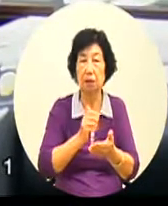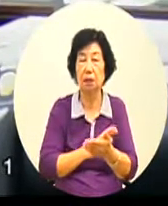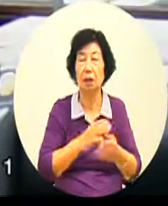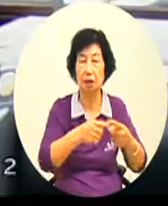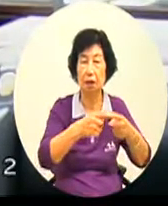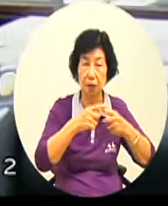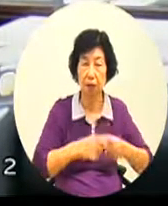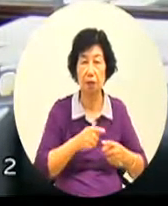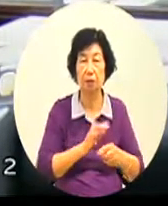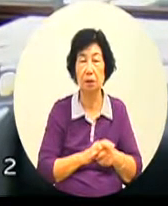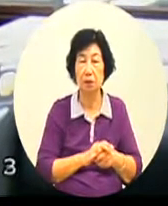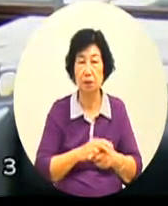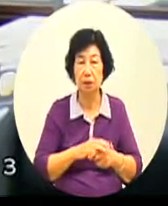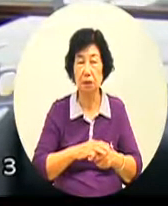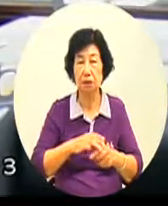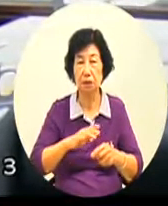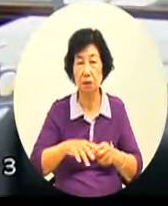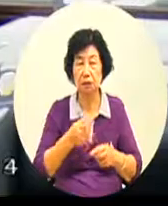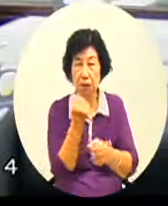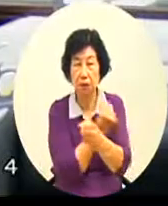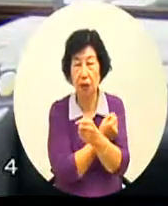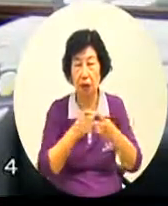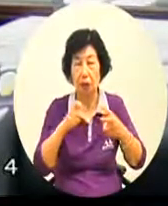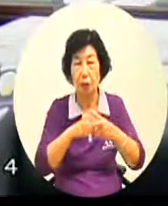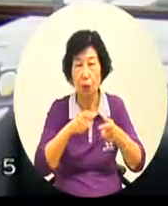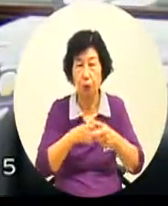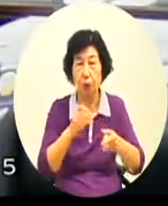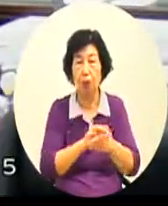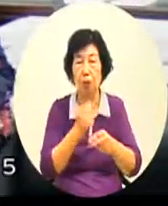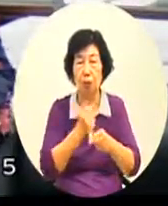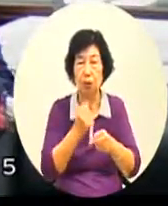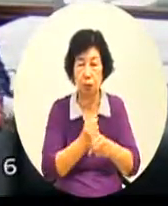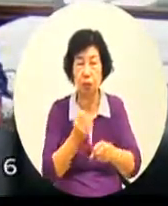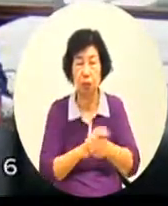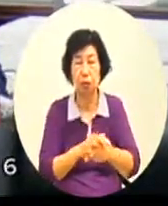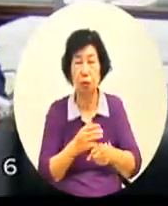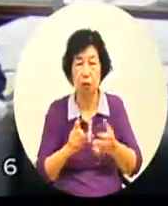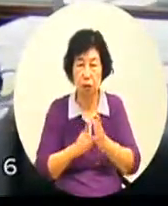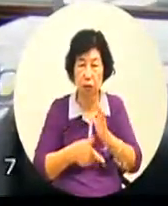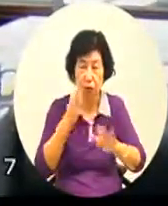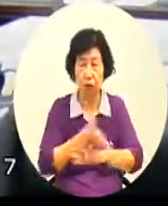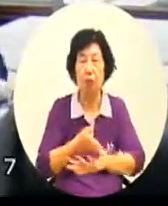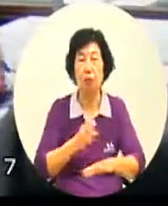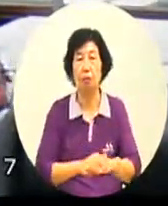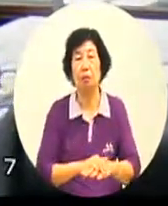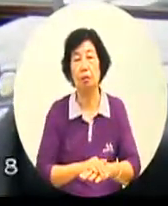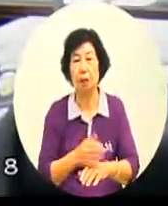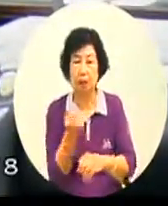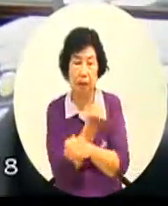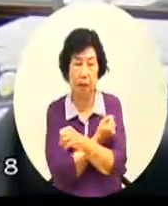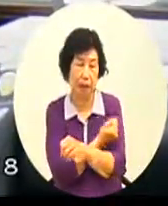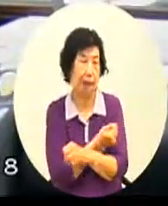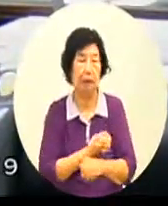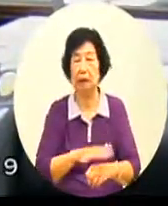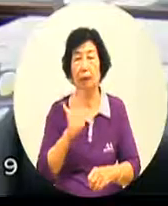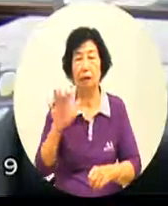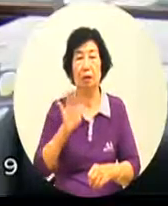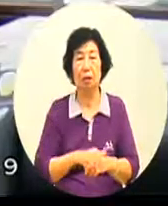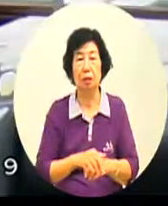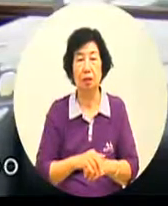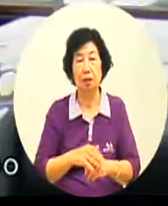劳工超时工作导致人员过劳的状况是不可以的。那时候局长是这样子强力的去呼吁啊。所以呢